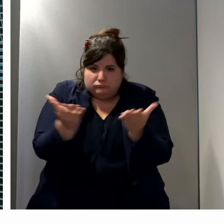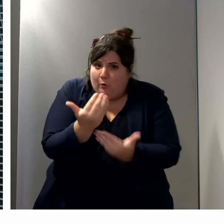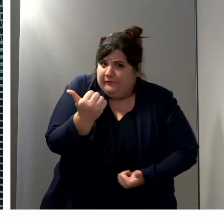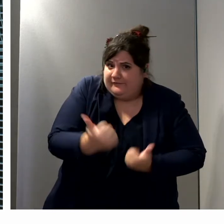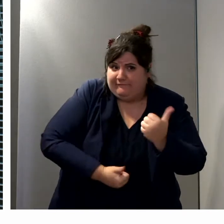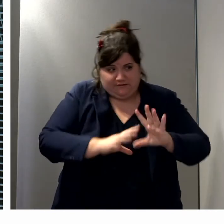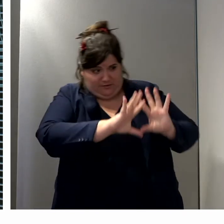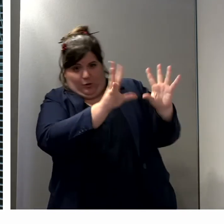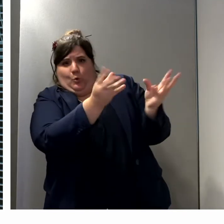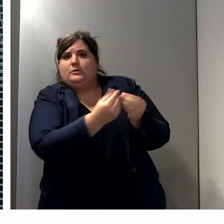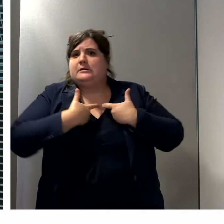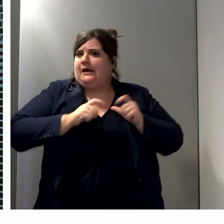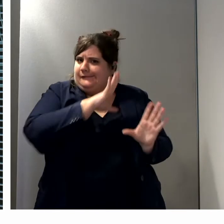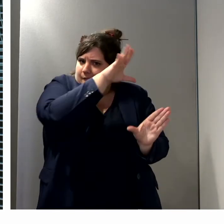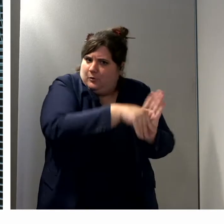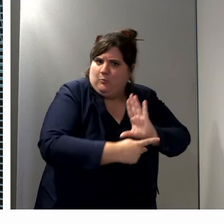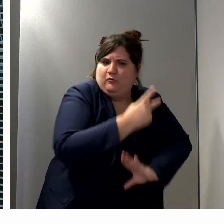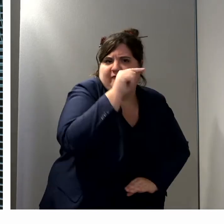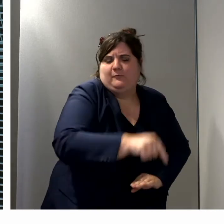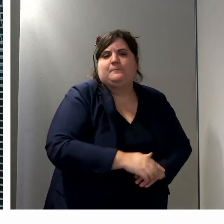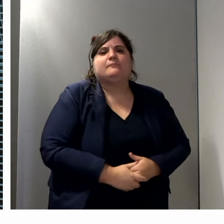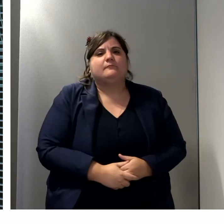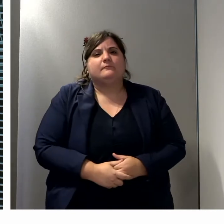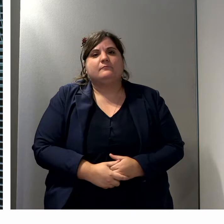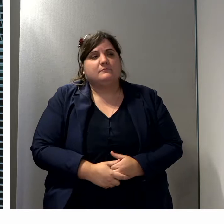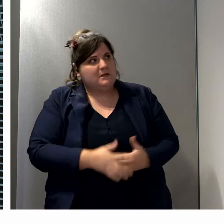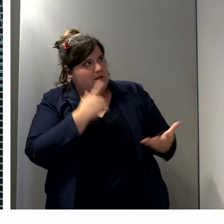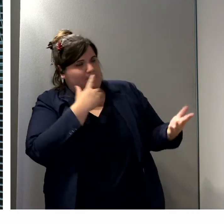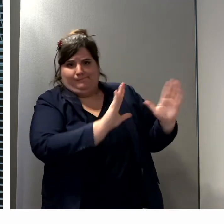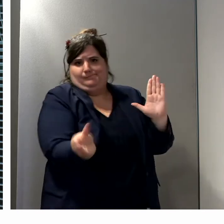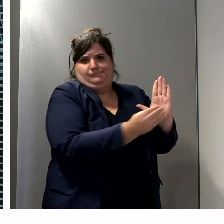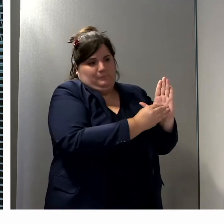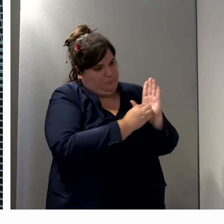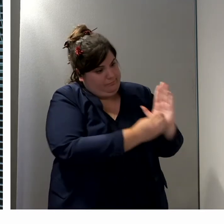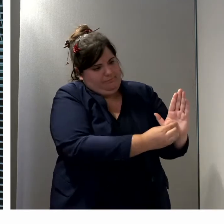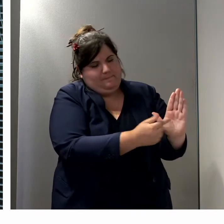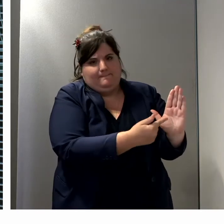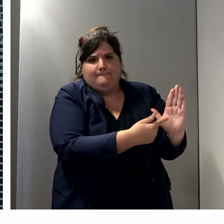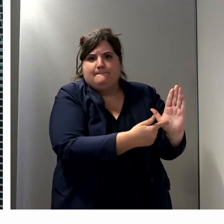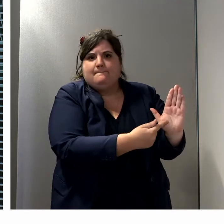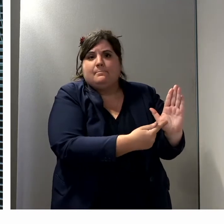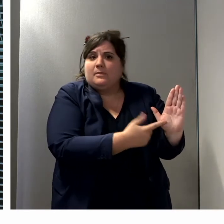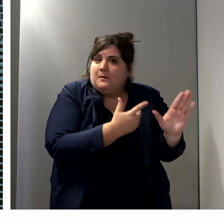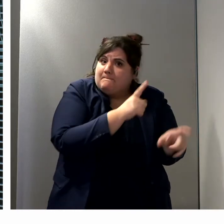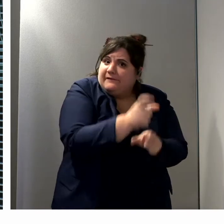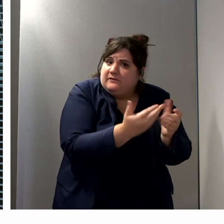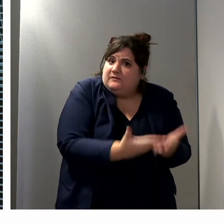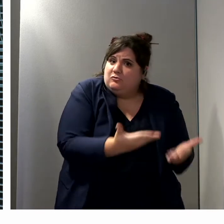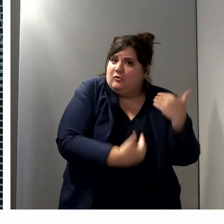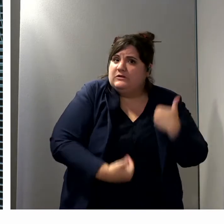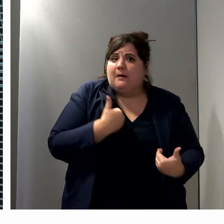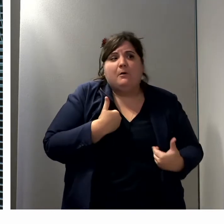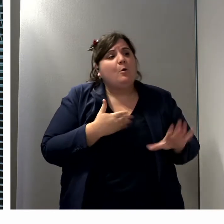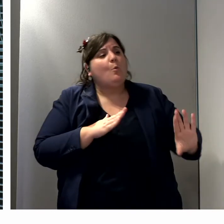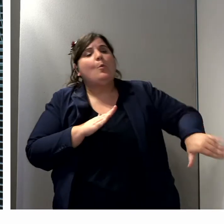dans cette dynamique de mise en accessibilité une demande explicite qui était autour de l'implication des personnes en situation de